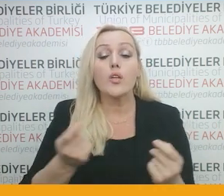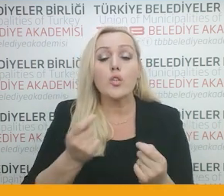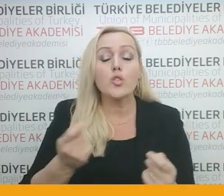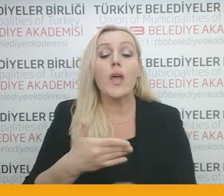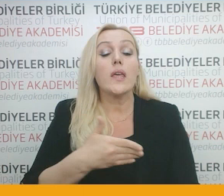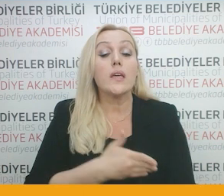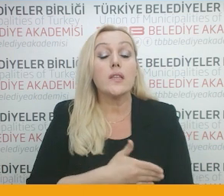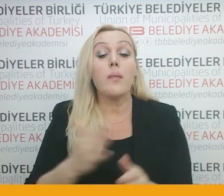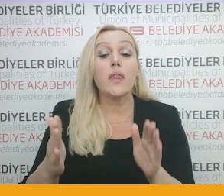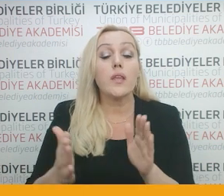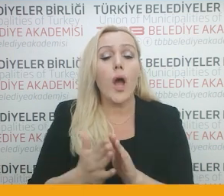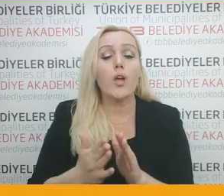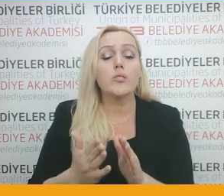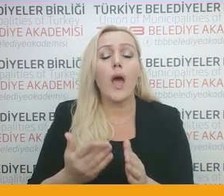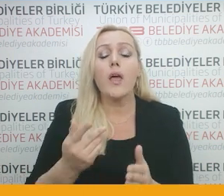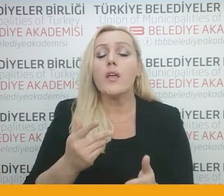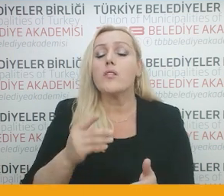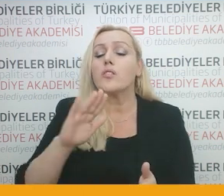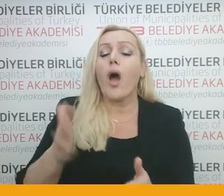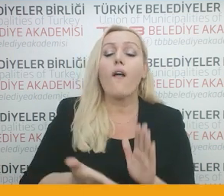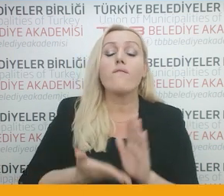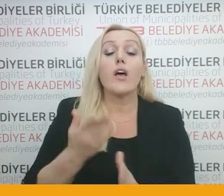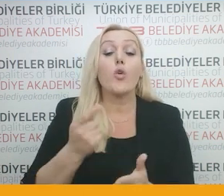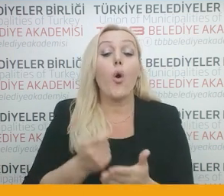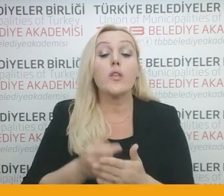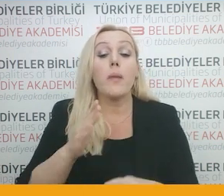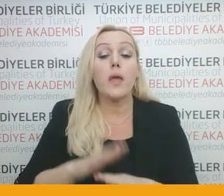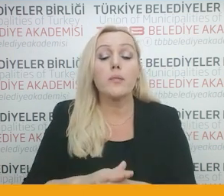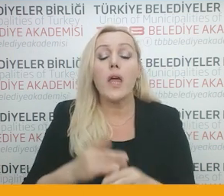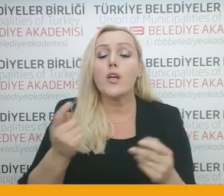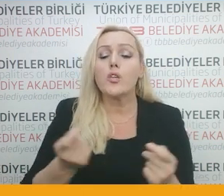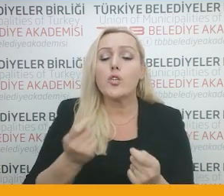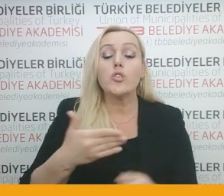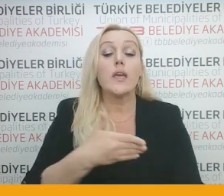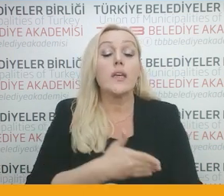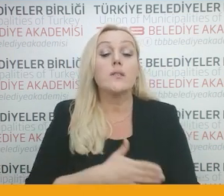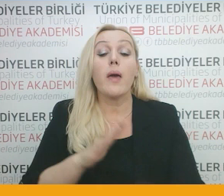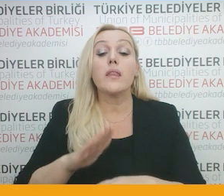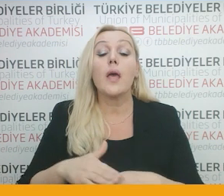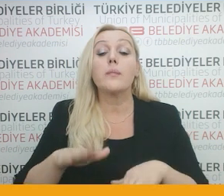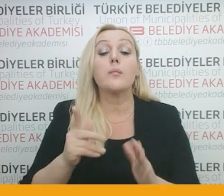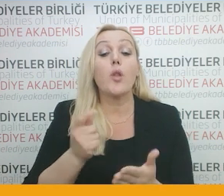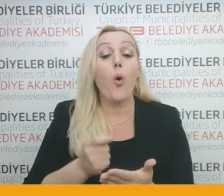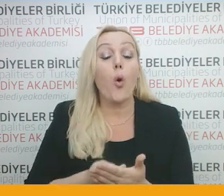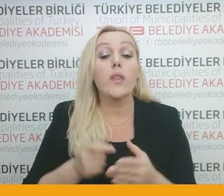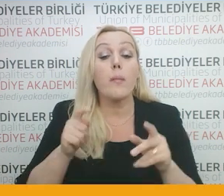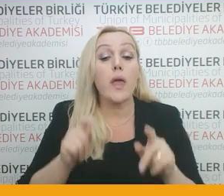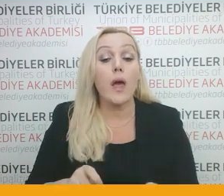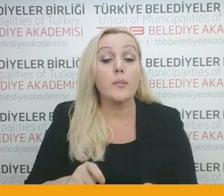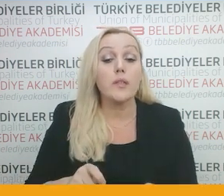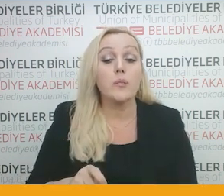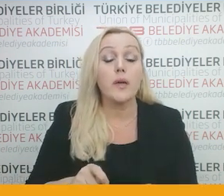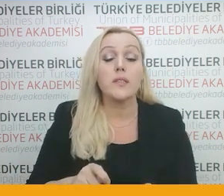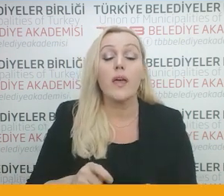karşılığı olan belirlenen tutardan daha fazla ödeme yapılması, mal alınmadan, iş veya hizmet yaptırılmadan ödeme yapılması, transfer